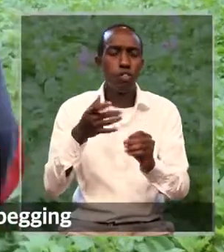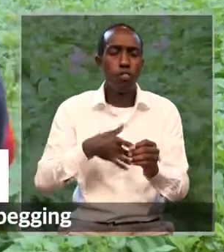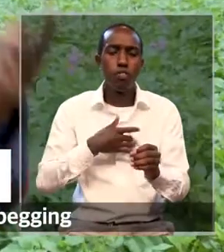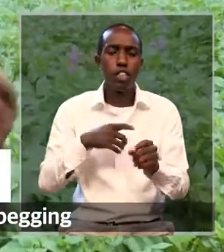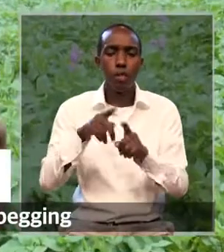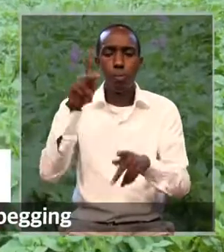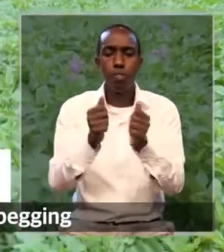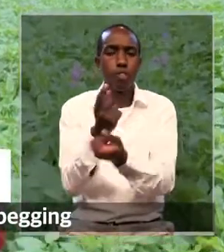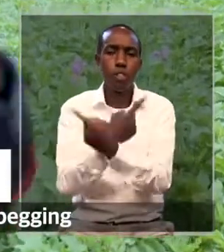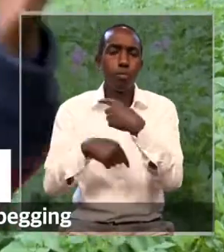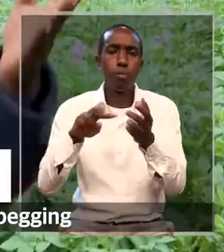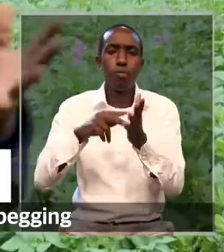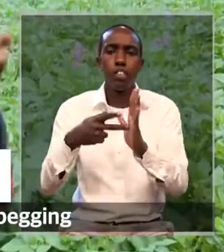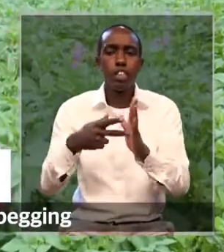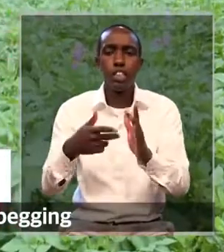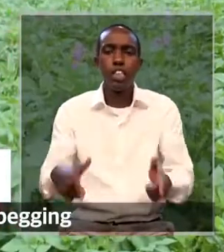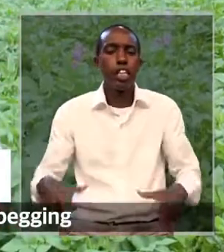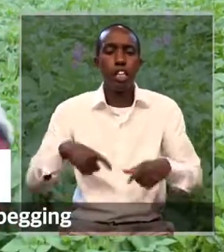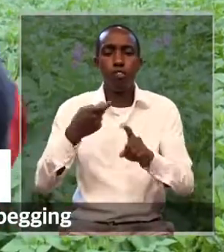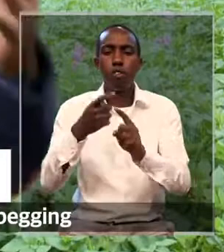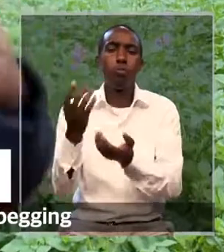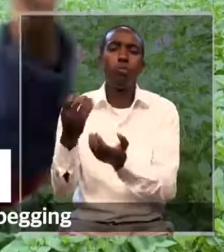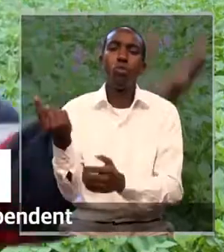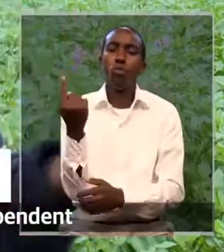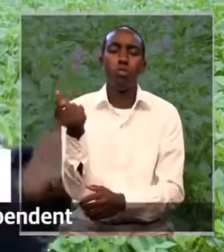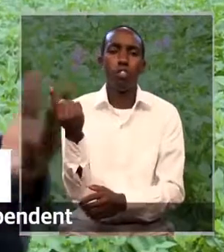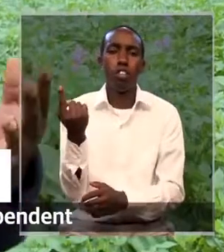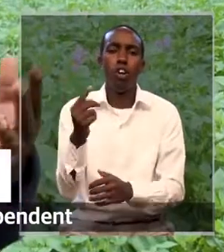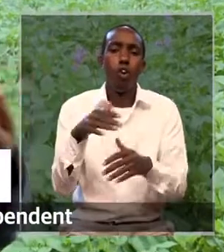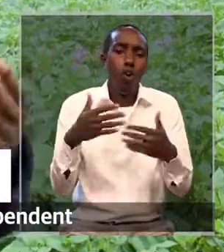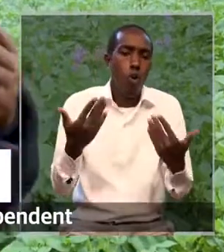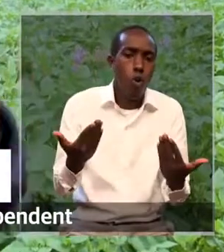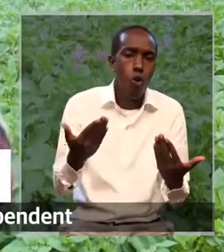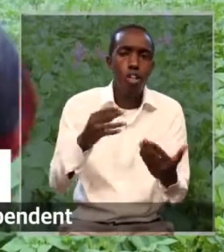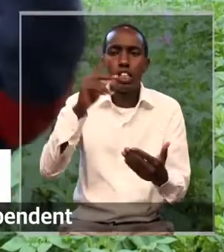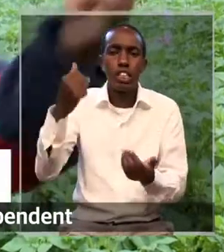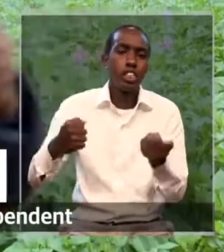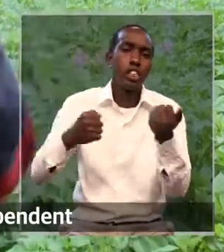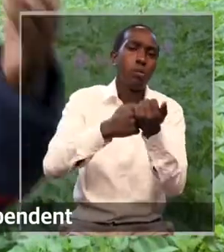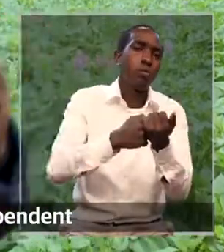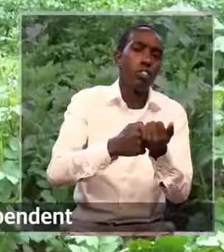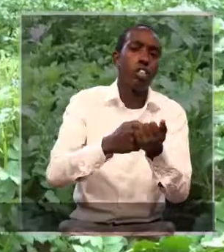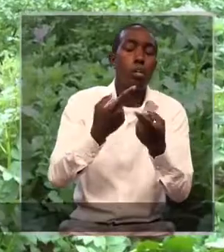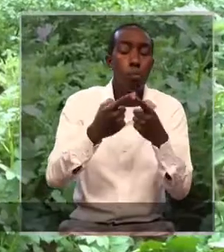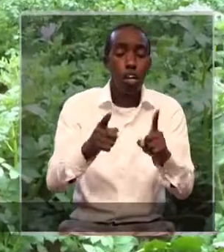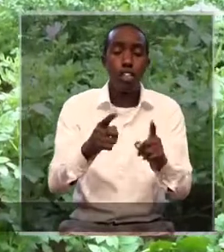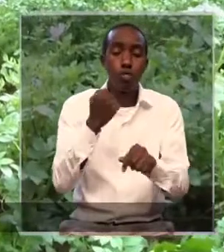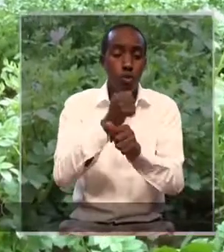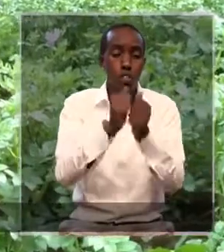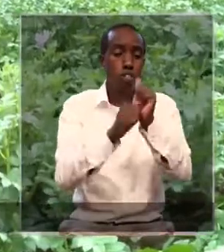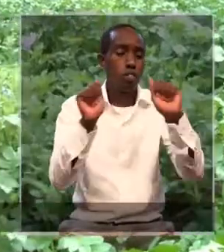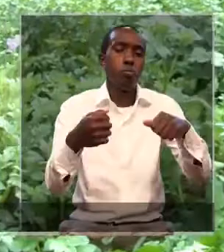ufite ubumuga akwiye kubaho kubera gusabiriza cyangwa se izindi ngunga zindi ariko